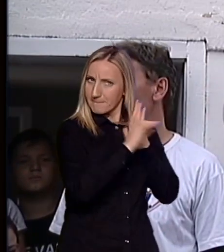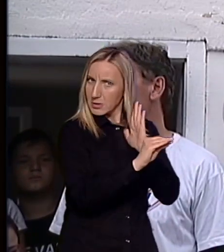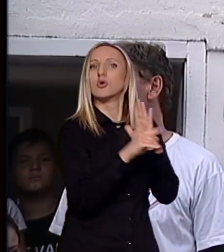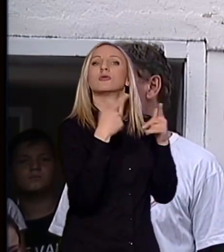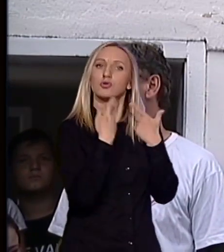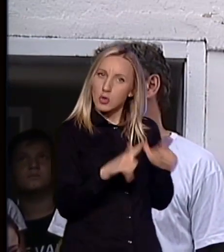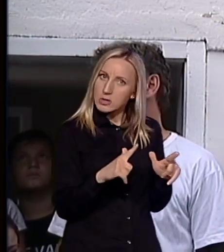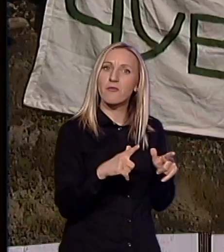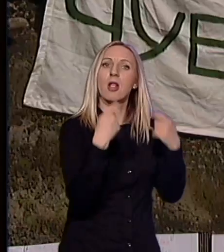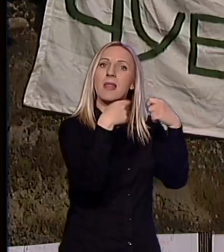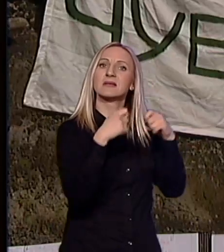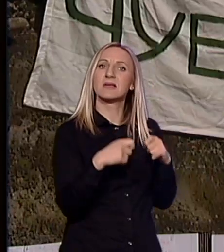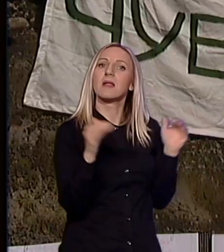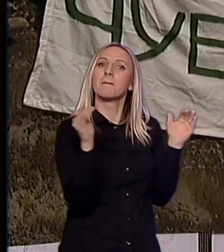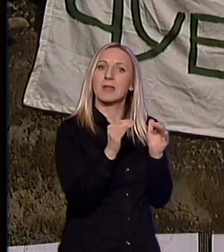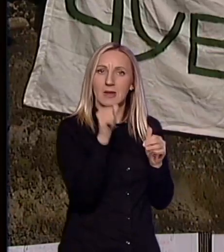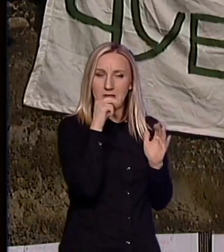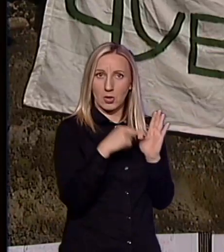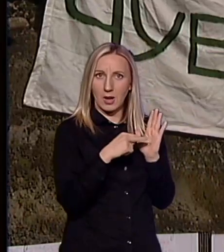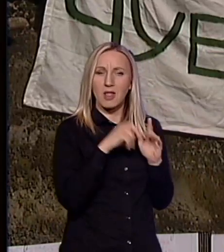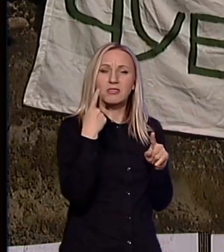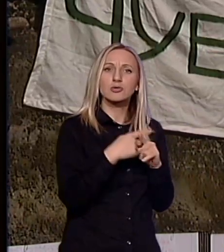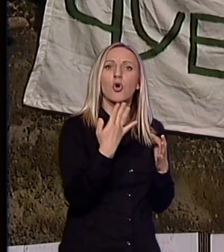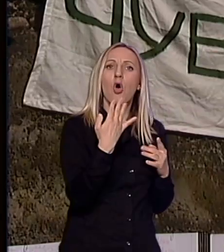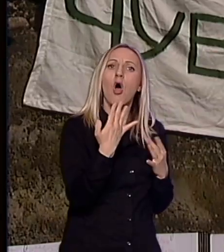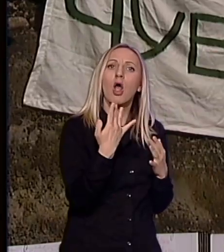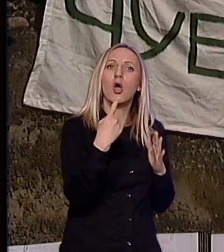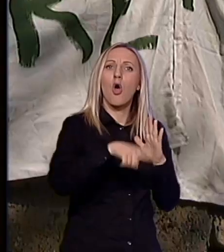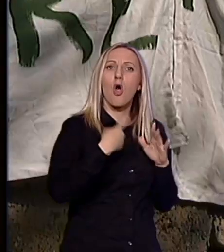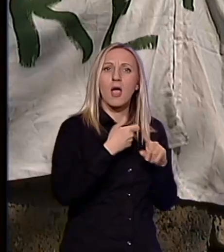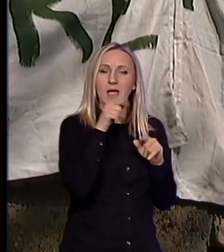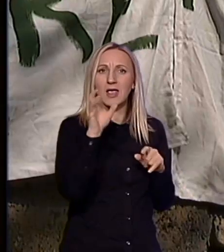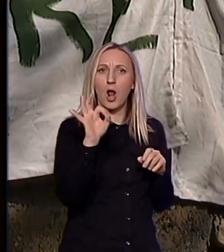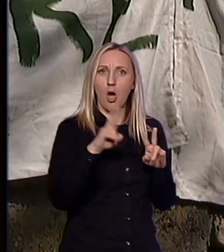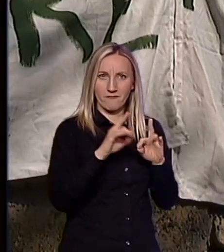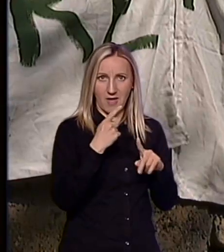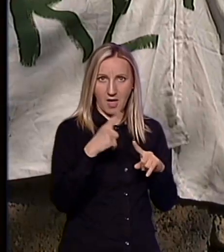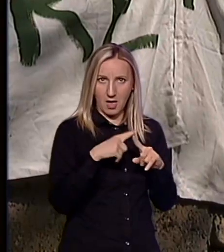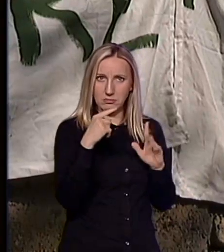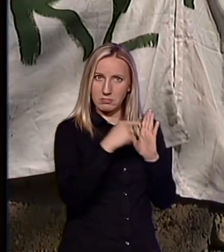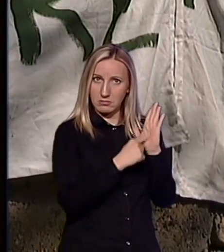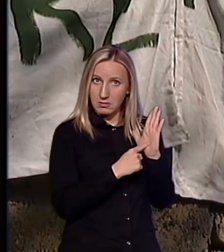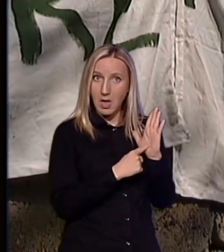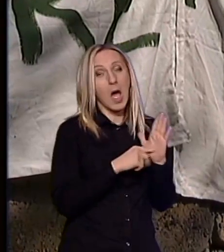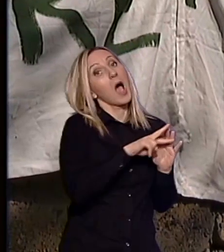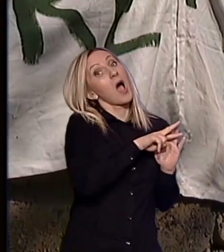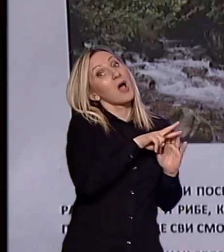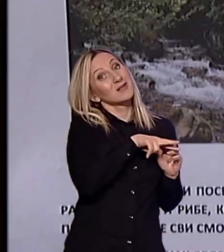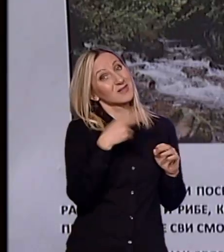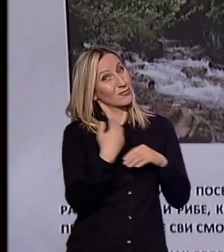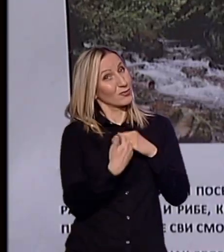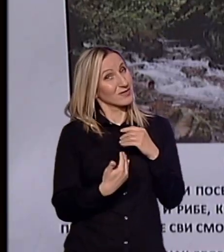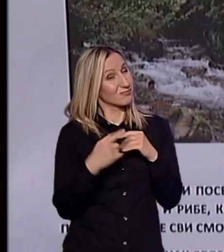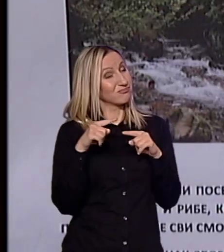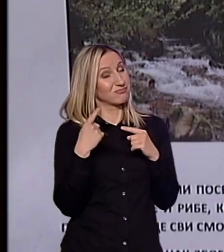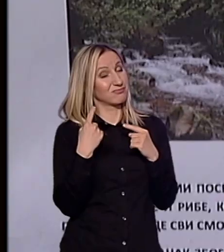dozvoljene su izgradnje mini hidroelektrana. Tačno do koliko kilovata je propisano, međutim, s druge strane, postoje neki akti koji i